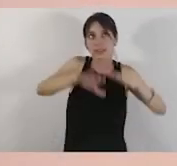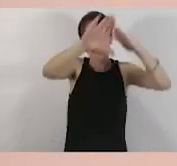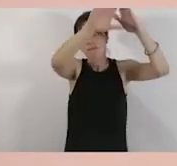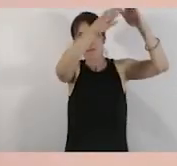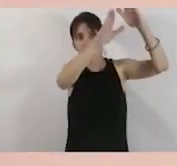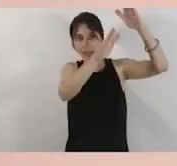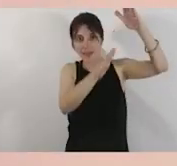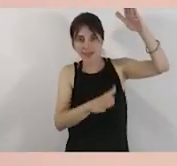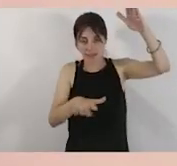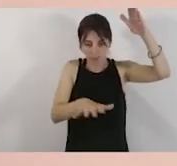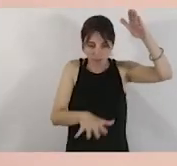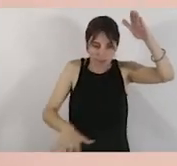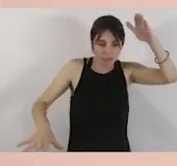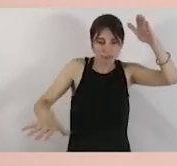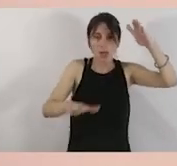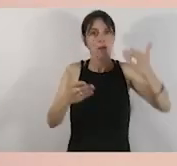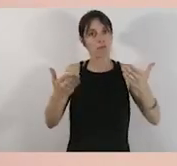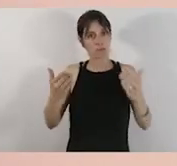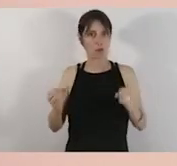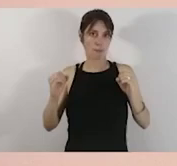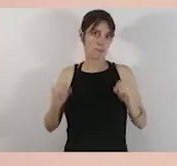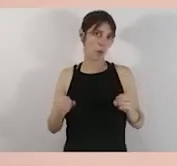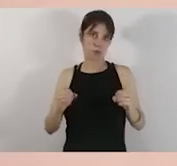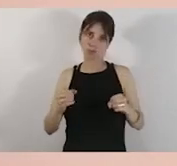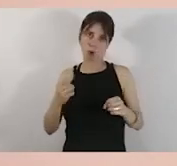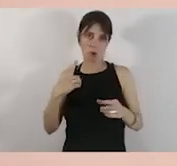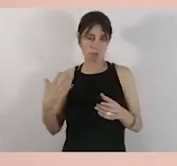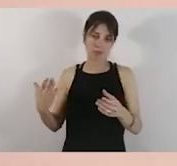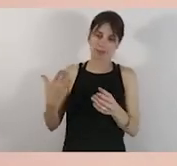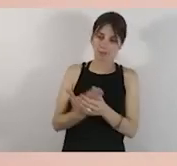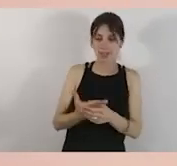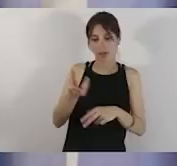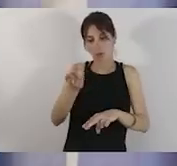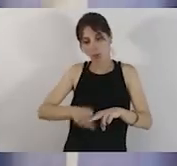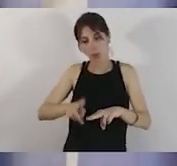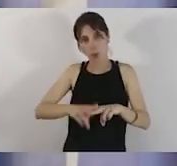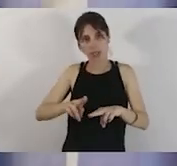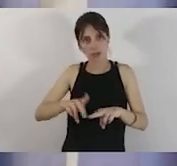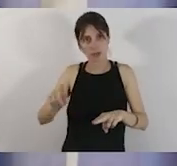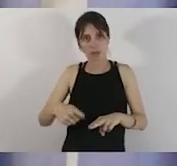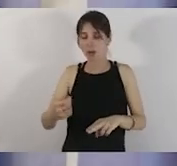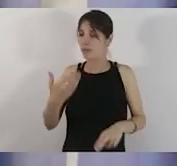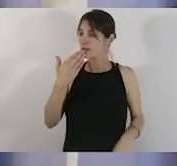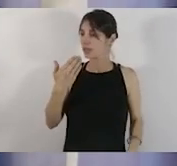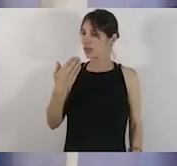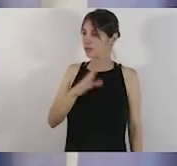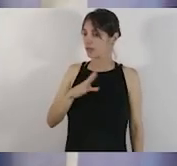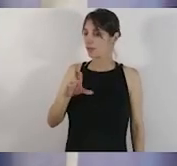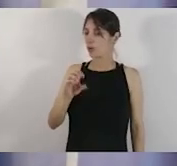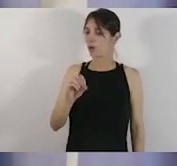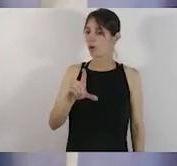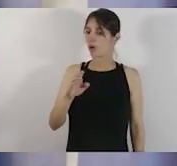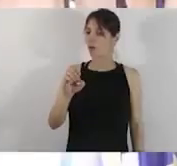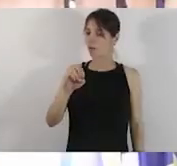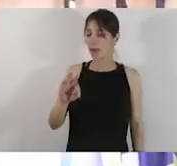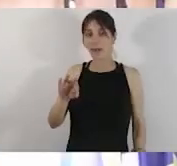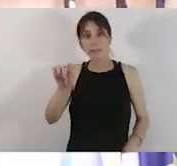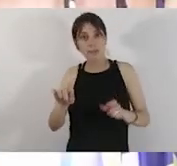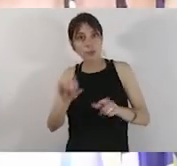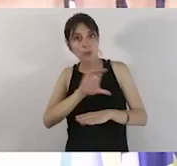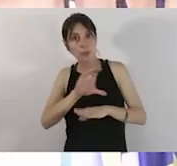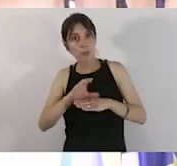faire normalement à présent. Merci. Merci, Madame Rolbert. Je prends les avis. Y a-t-il des contre ? Des